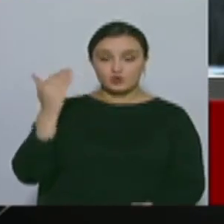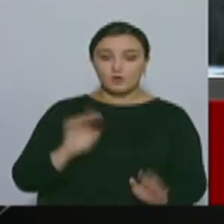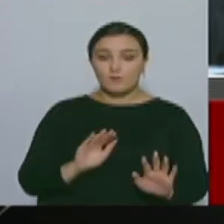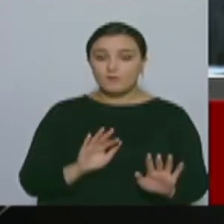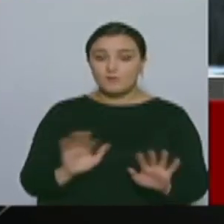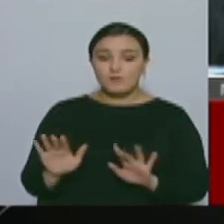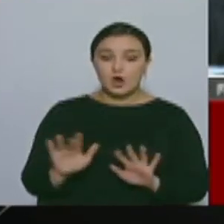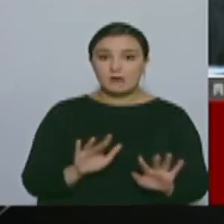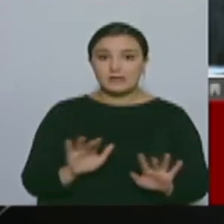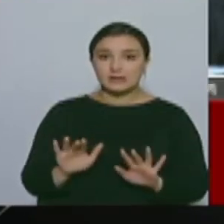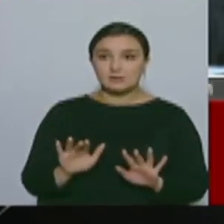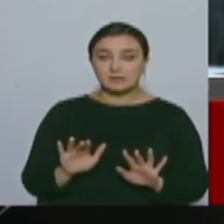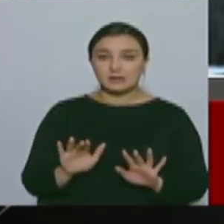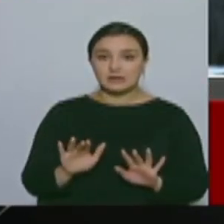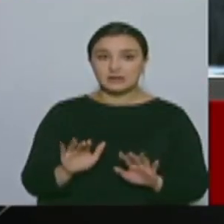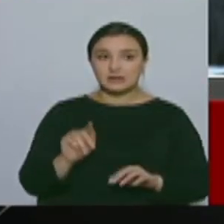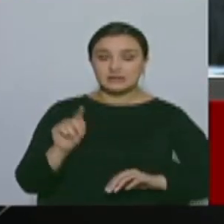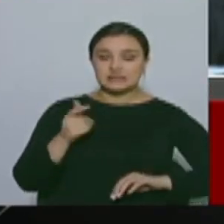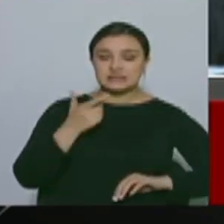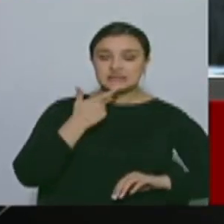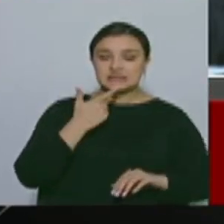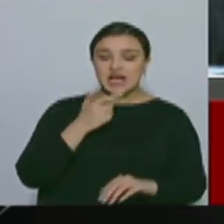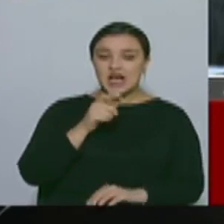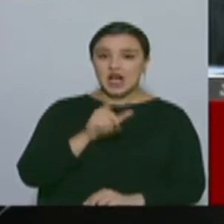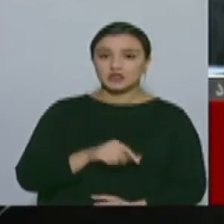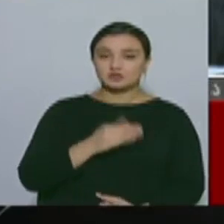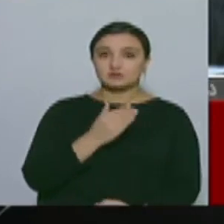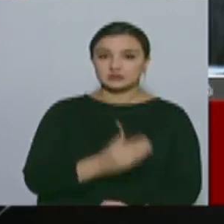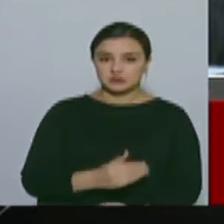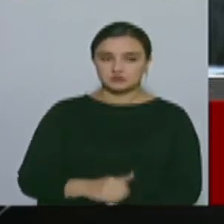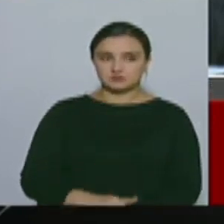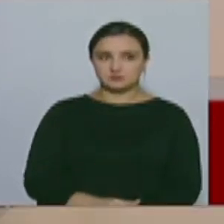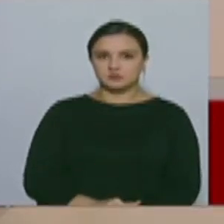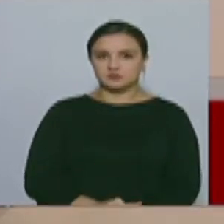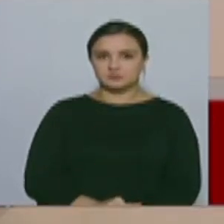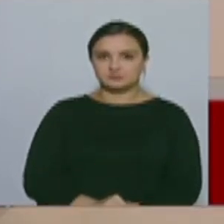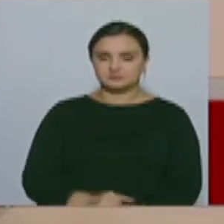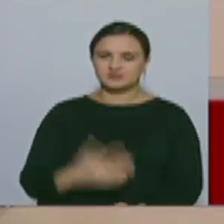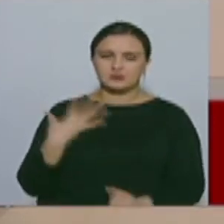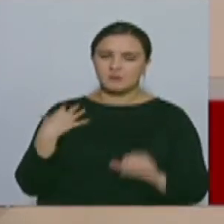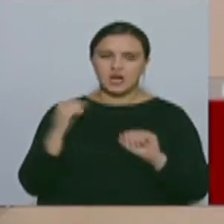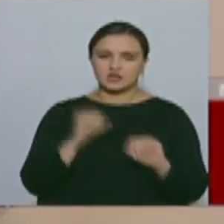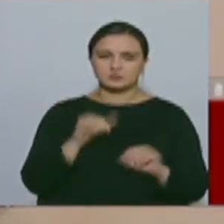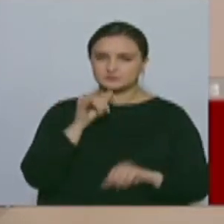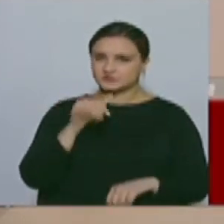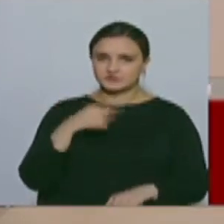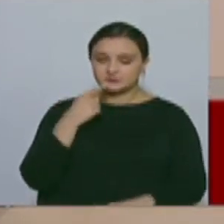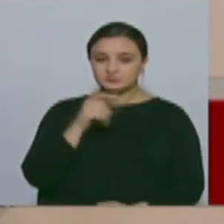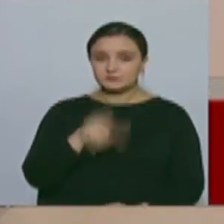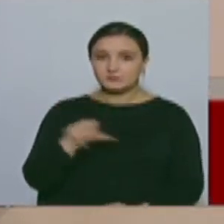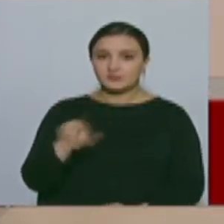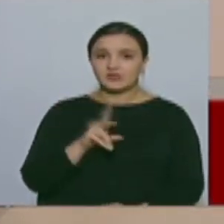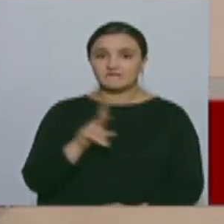მოქმედებებით რეალურად მიხეილ სააკაშვილის მხარდამჭერას ვერ ვიტყვი, მაგრამ ის ადამიანები,